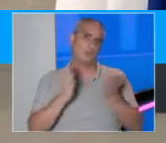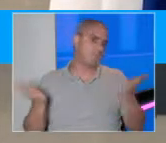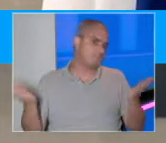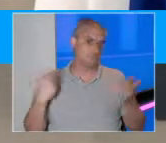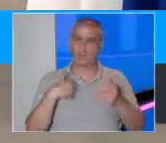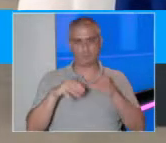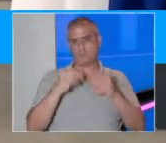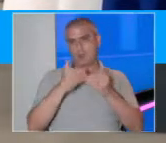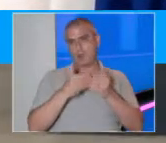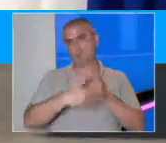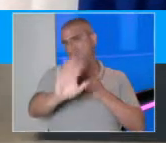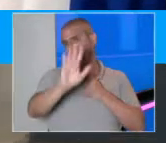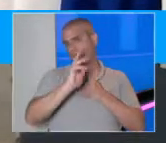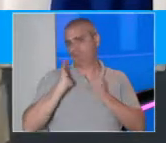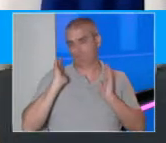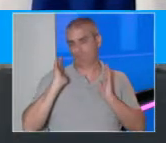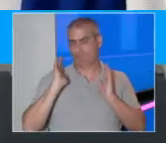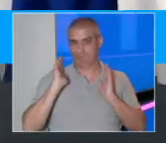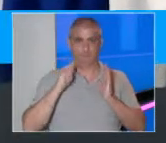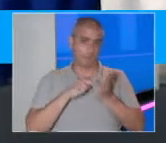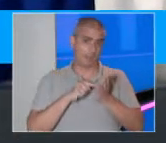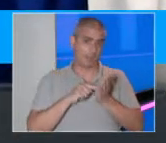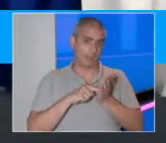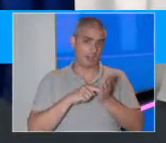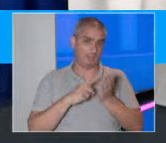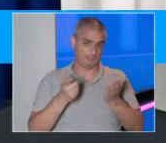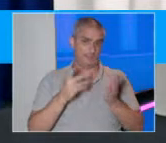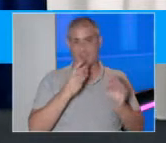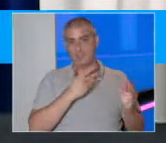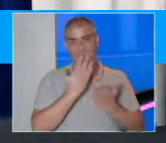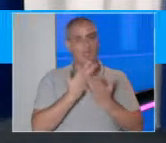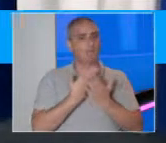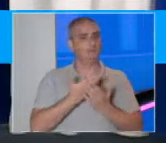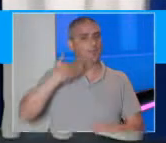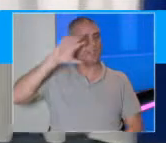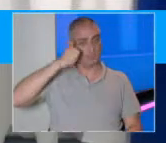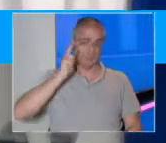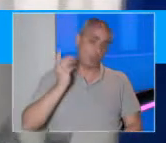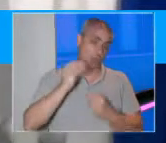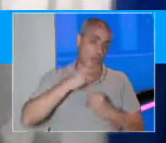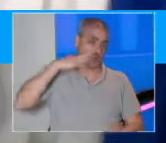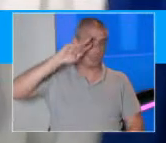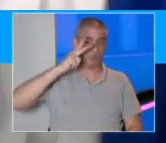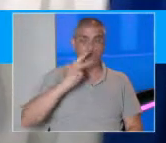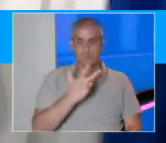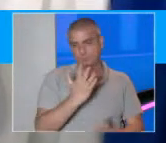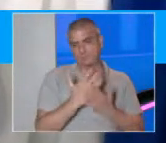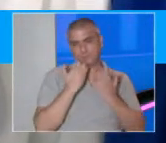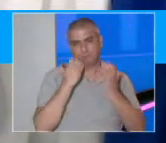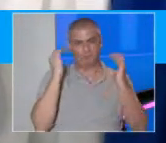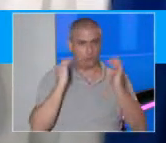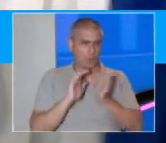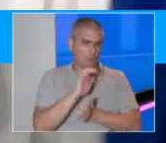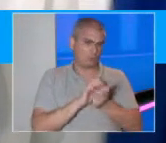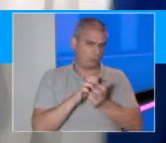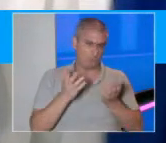שאנחנו מתרחקים מגזירת הבחירות, מכיוון שההצעה עוברת בקריאה ראשונה וצריכה לעבור בקריאה שנייה או שלישית, שזה סיפור כבר פחות